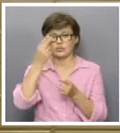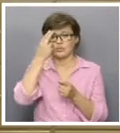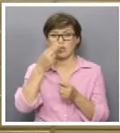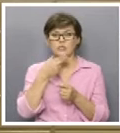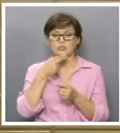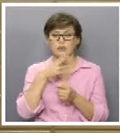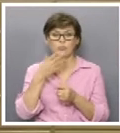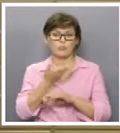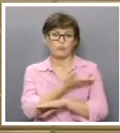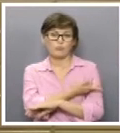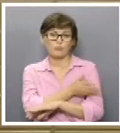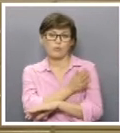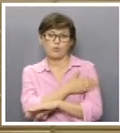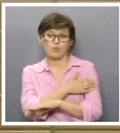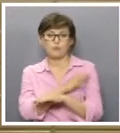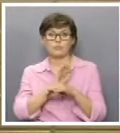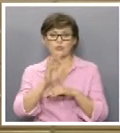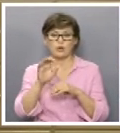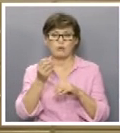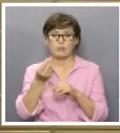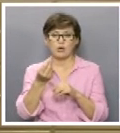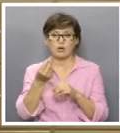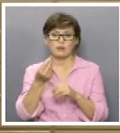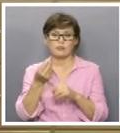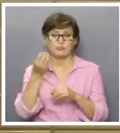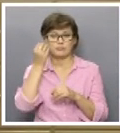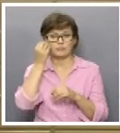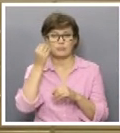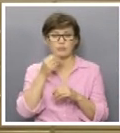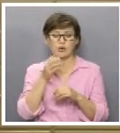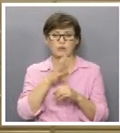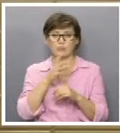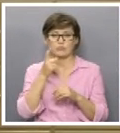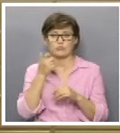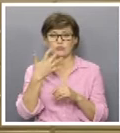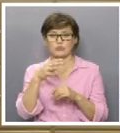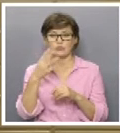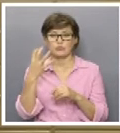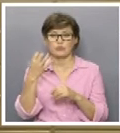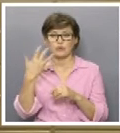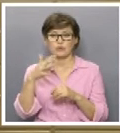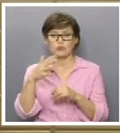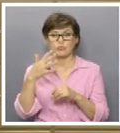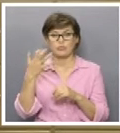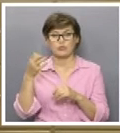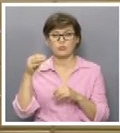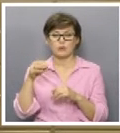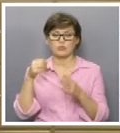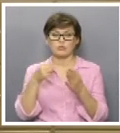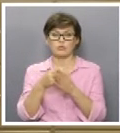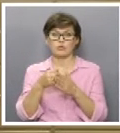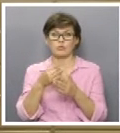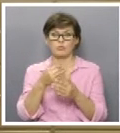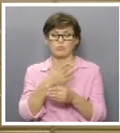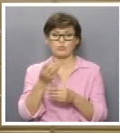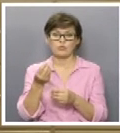өнімдер, Польша өнімдері. Олардың бағасы шамамен сапалылардың бағасы 150-ден 450-500 мыңға дейін барады. Әрине,